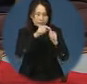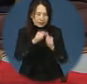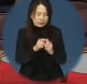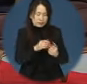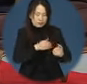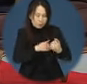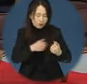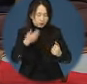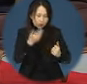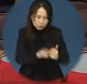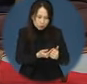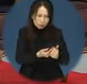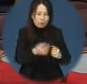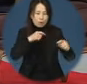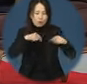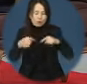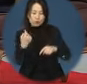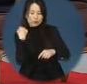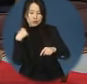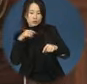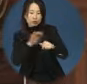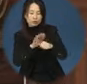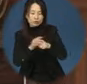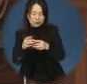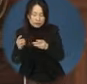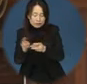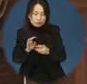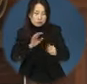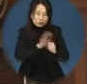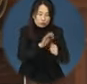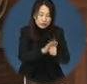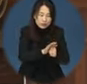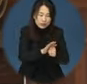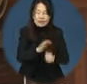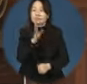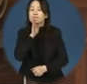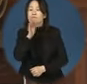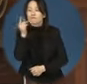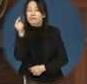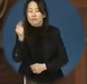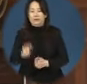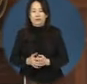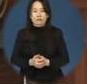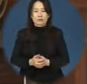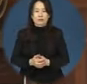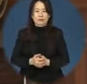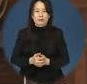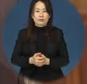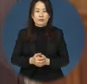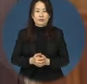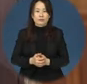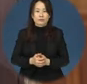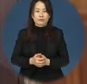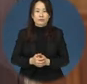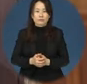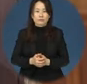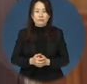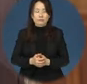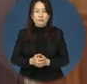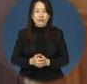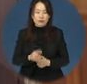투입한 가 요기서 이제 권한 강화 네 알겠습니다 그럼 전면개정 내용의 두번째 접시 좋아하지 않고 그것은 저는